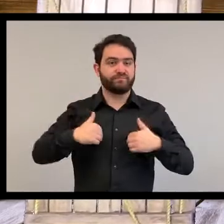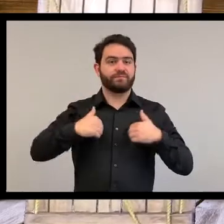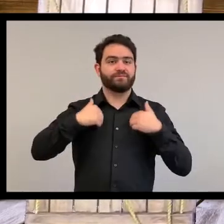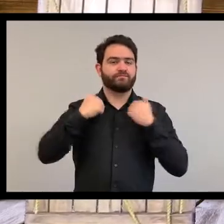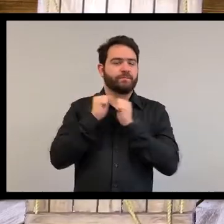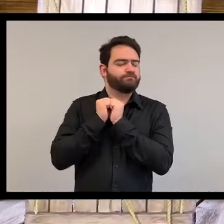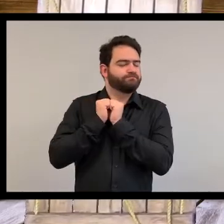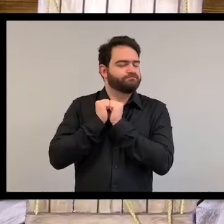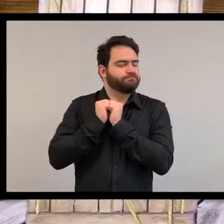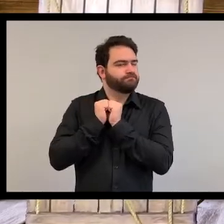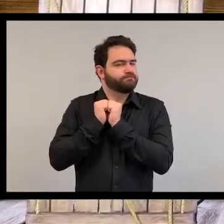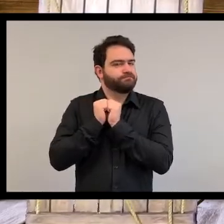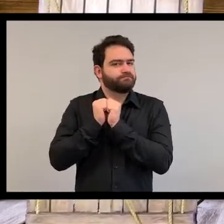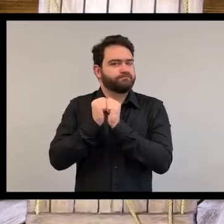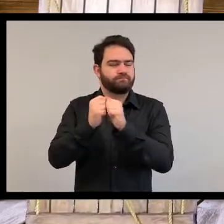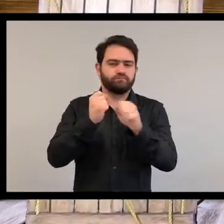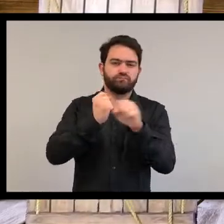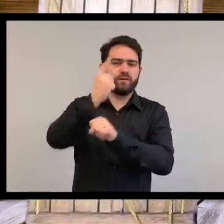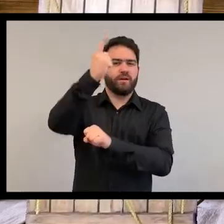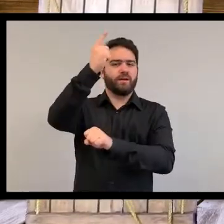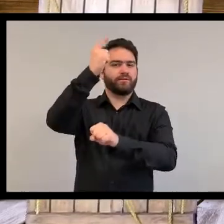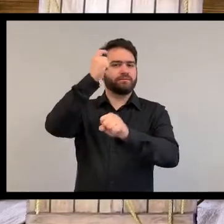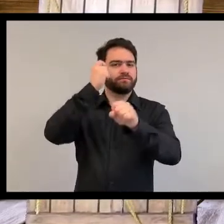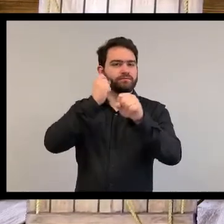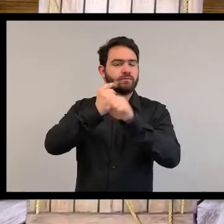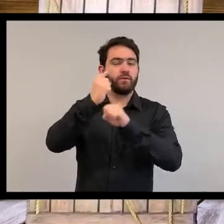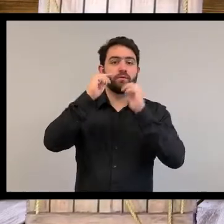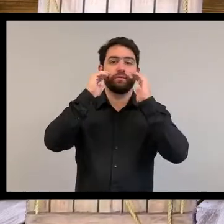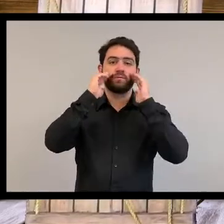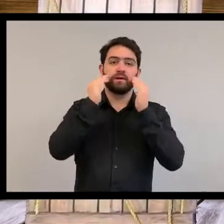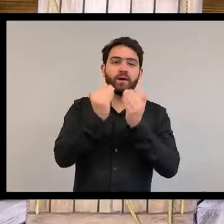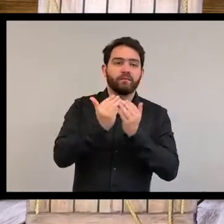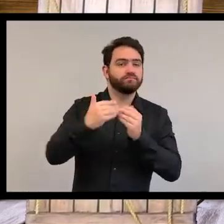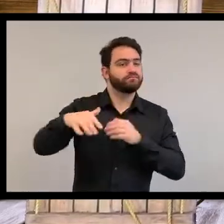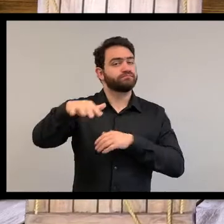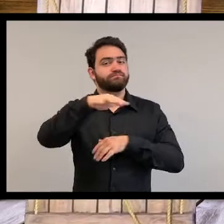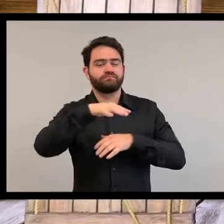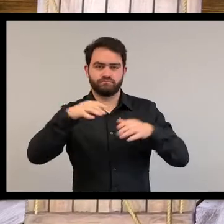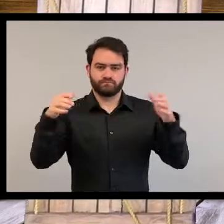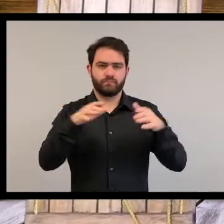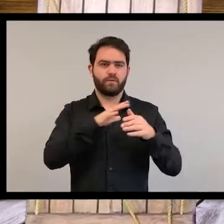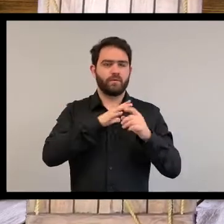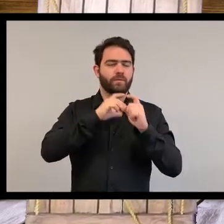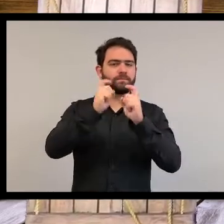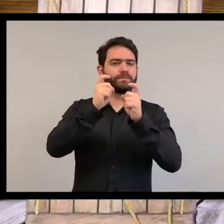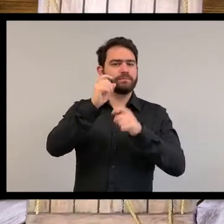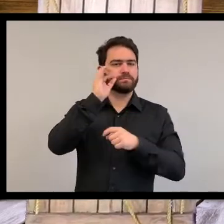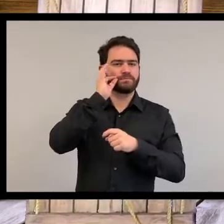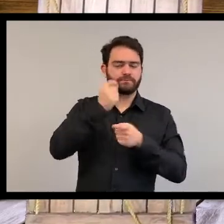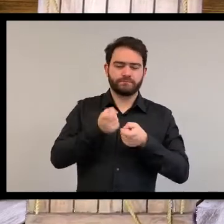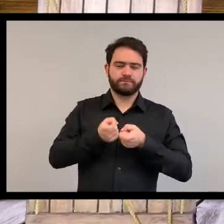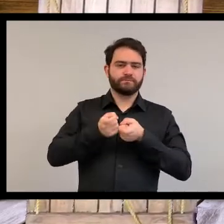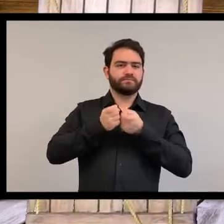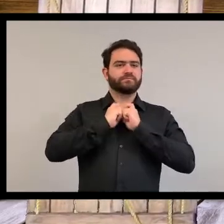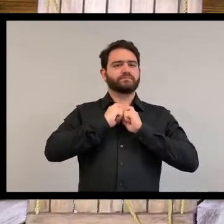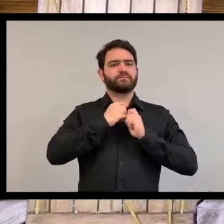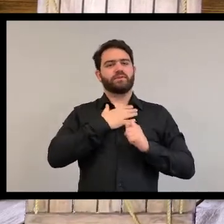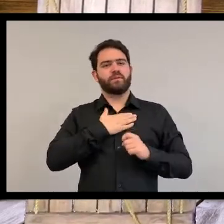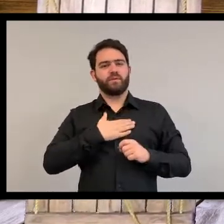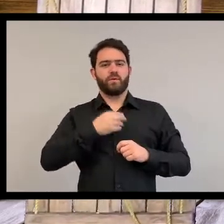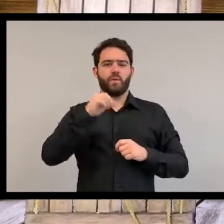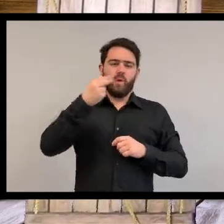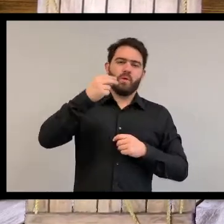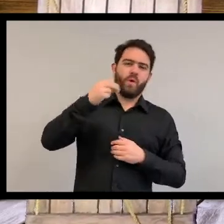accompagnait. Et, à chaque nuit de Noël, il y avait toujours un cadeau qui les